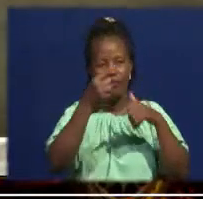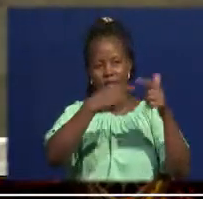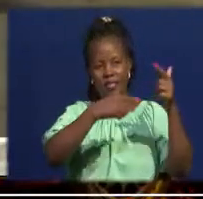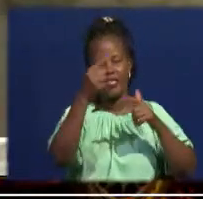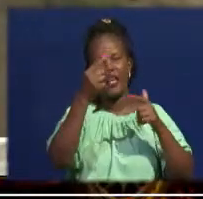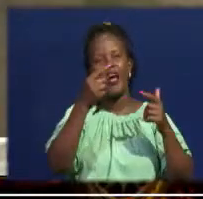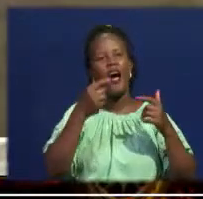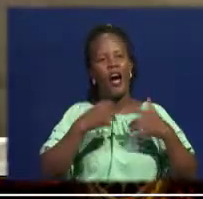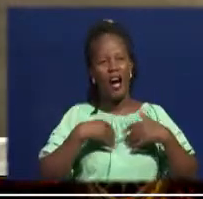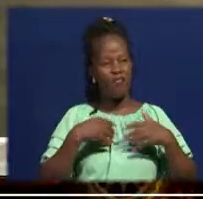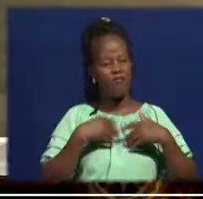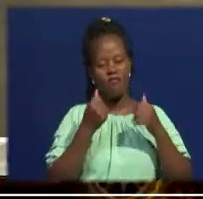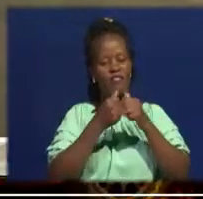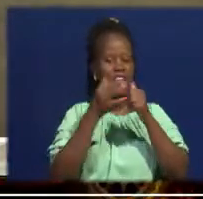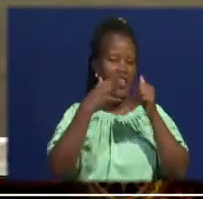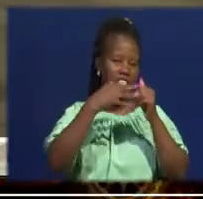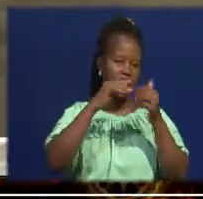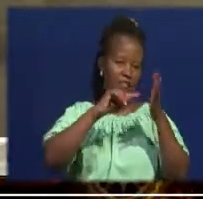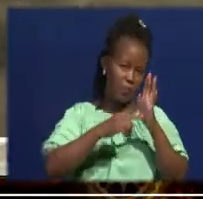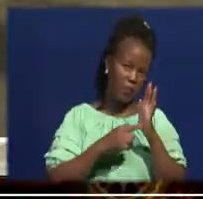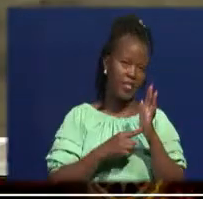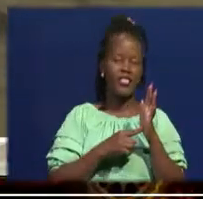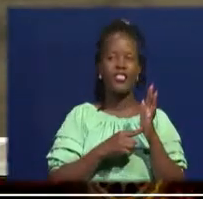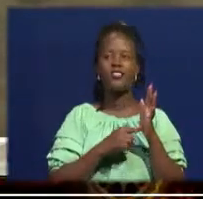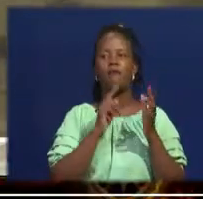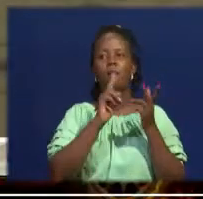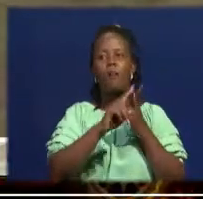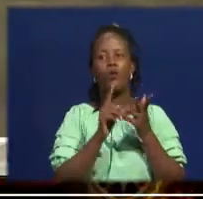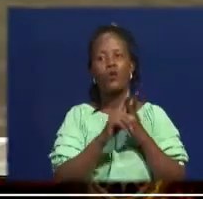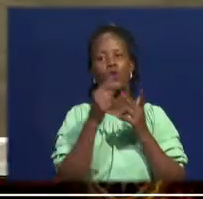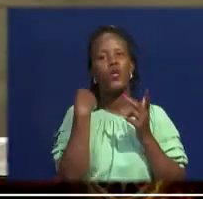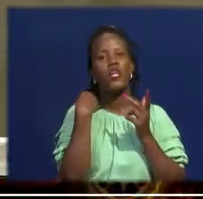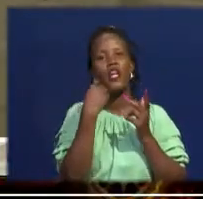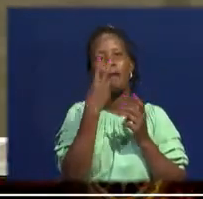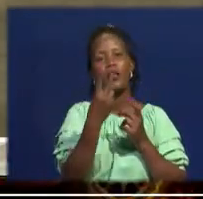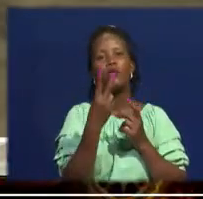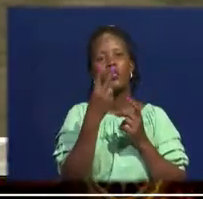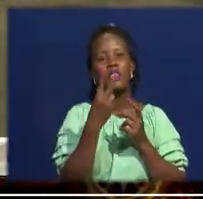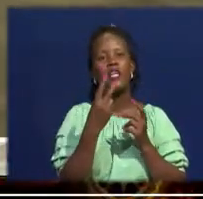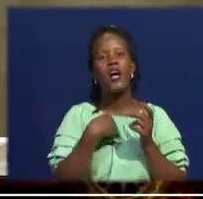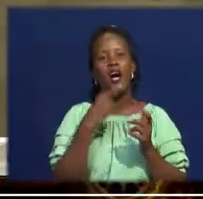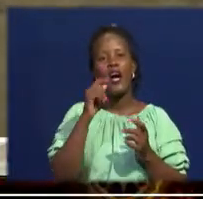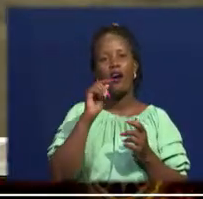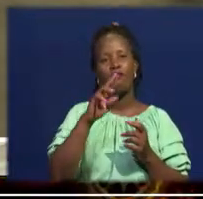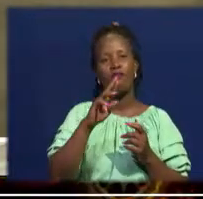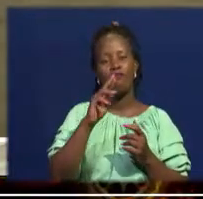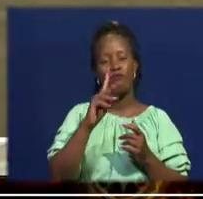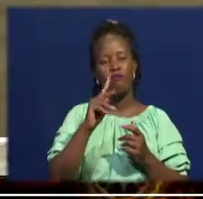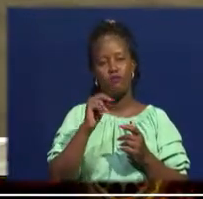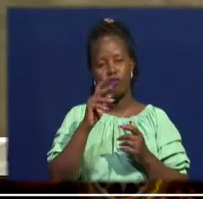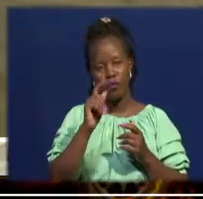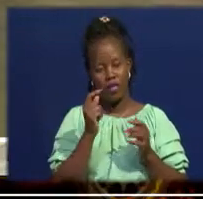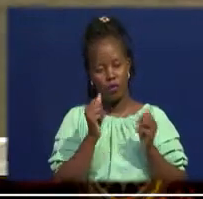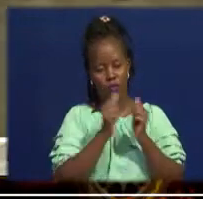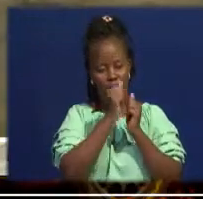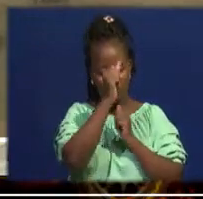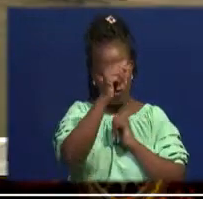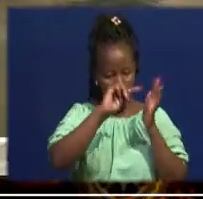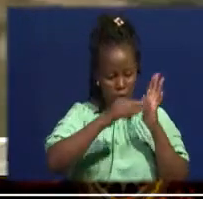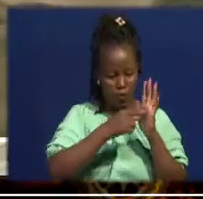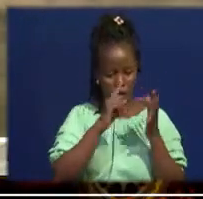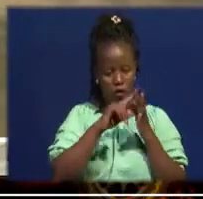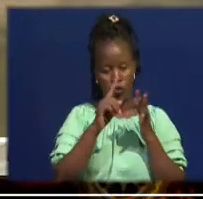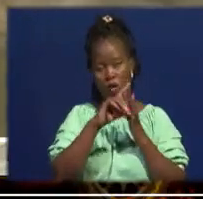alama 18 akiingia Jumapili. Alafu wa pili ni Takamoto Tuta ako na alama 15, Adrian Fomo ako na